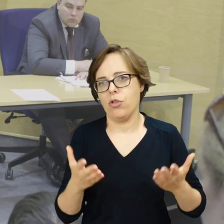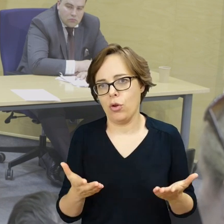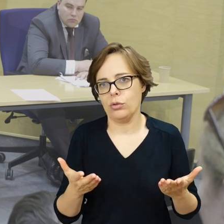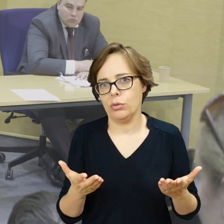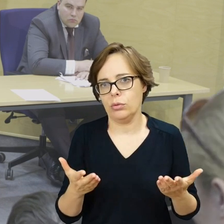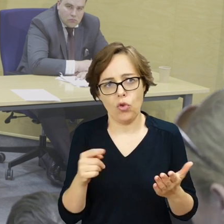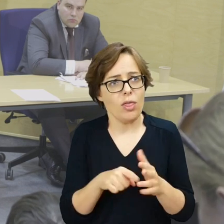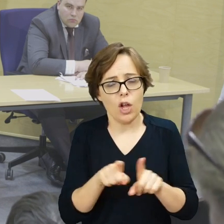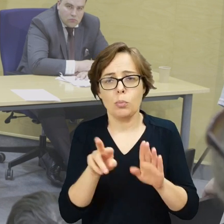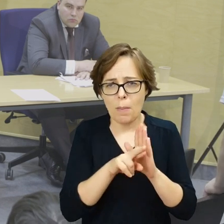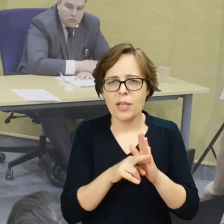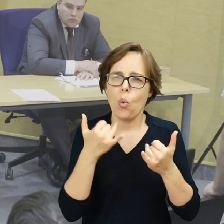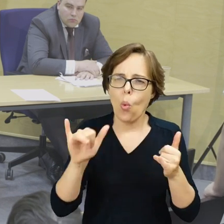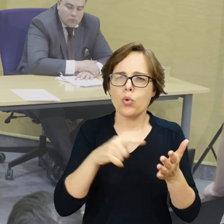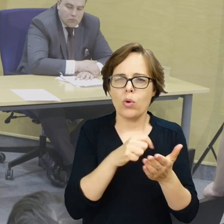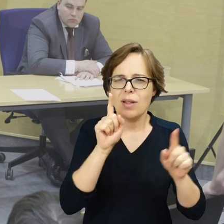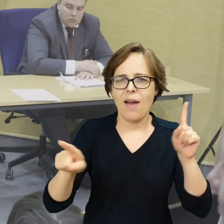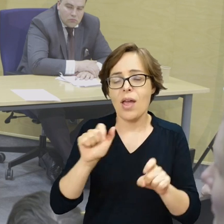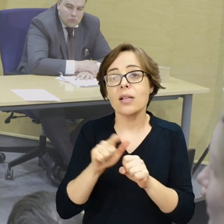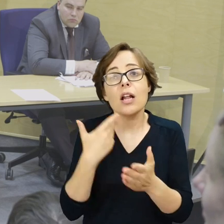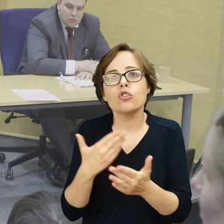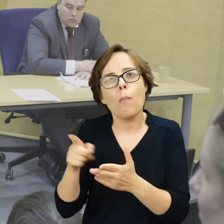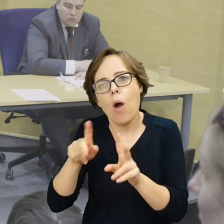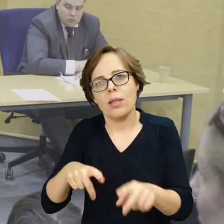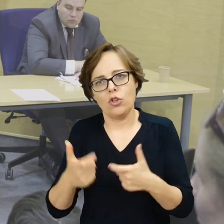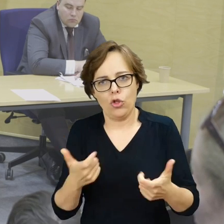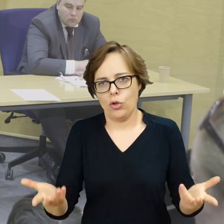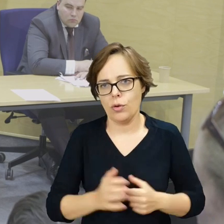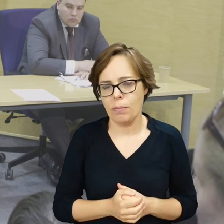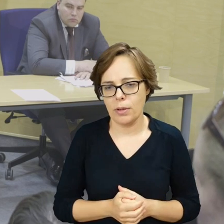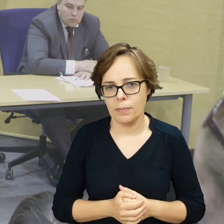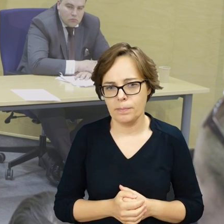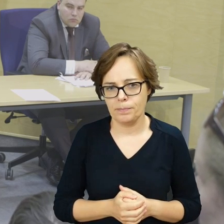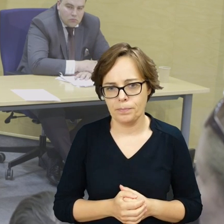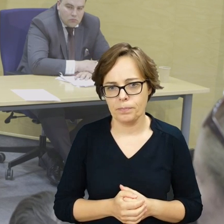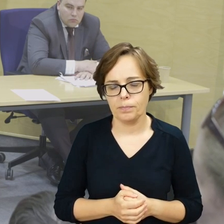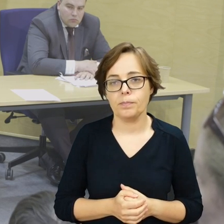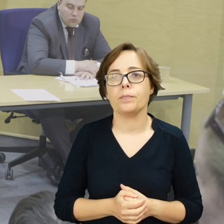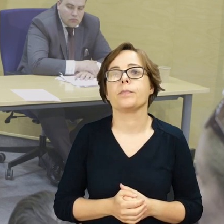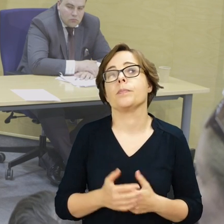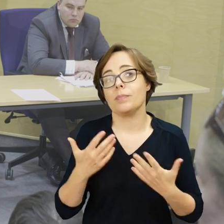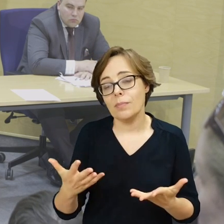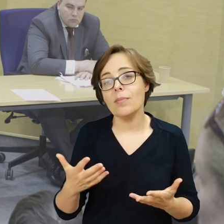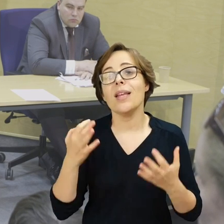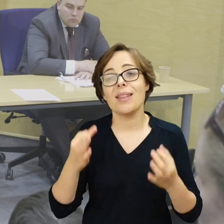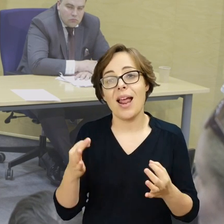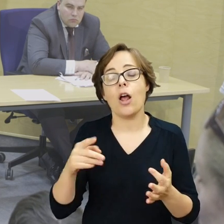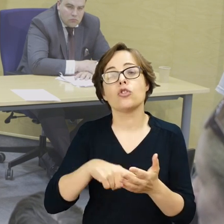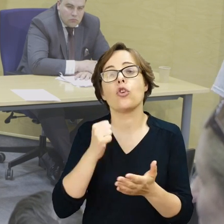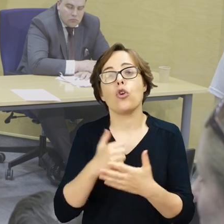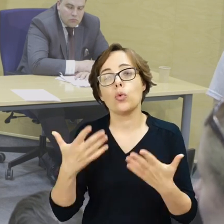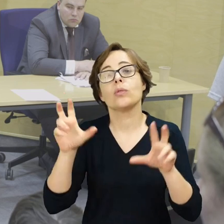Wiem i myśmy z kryzysem konstytucyjnym weszli w taki, a nie inny stan normatywny. Nawet jak nam się nie